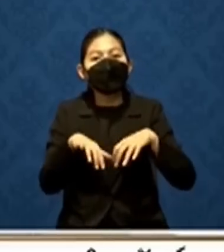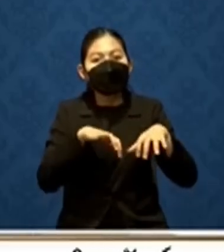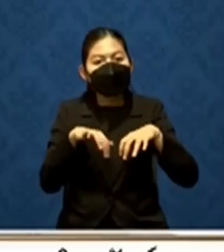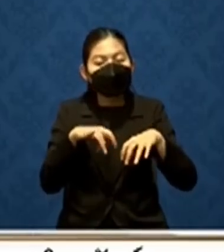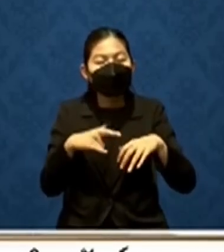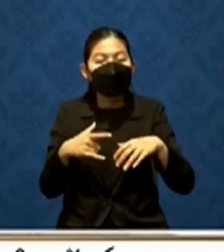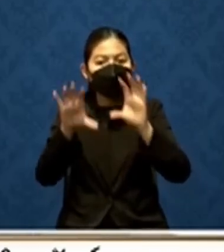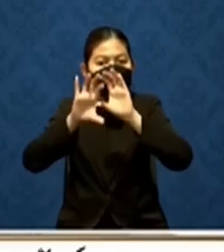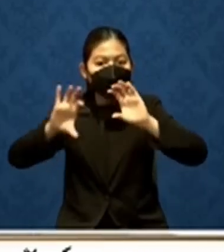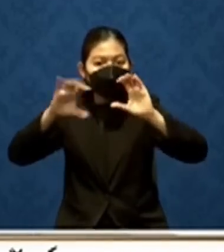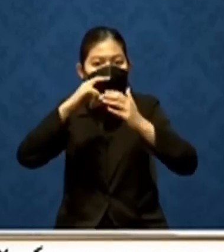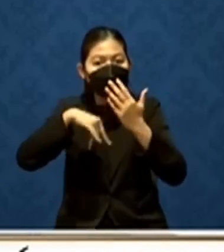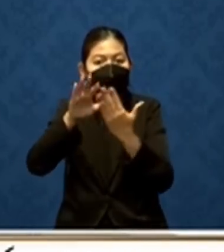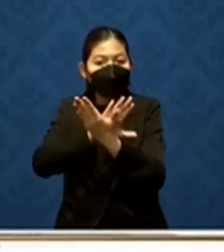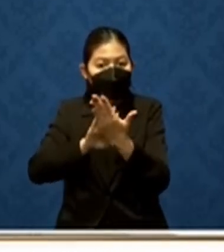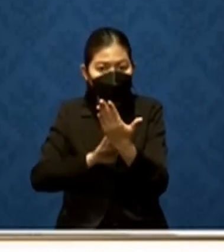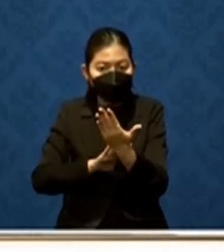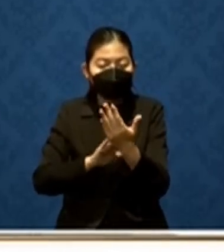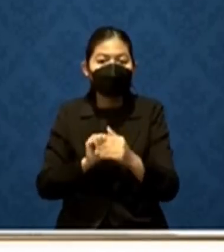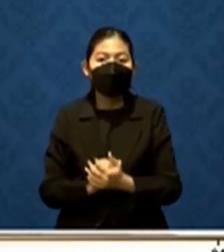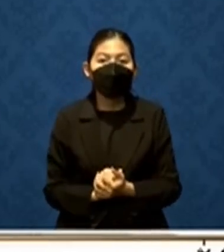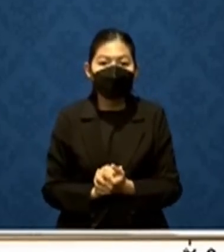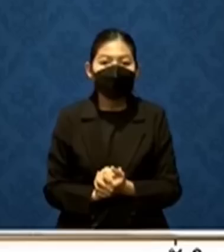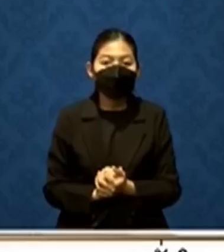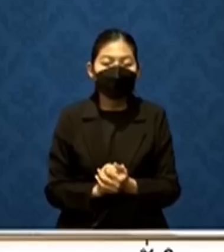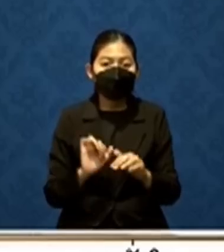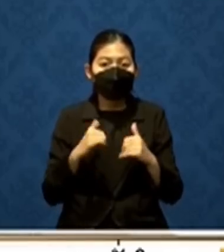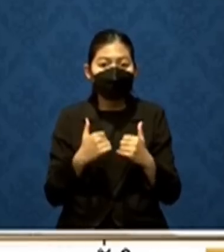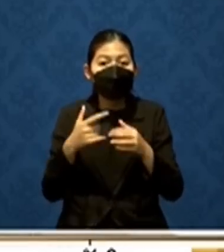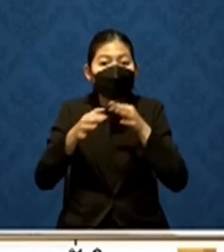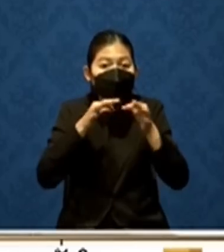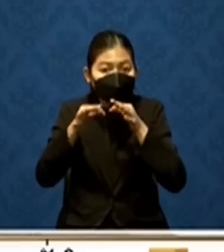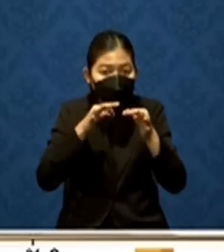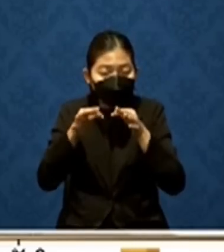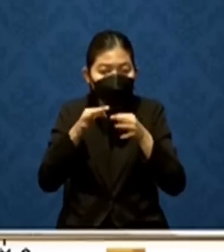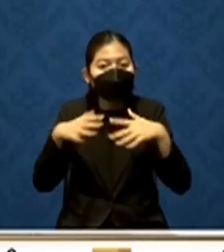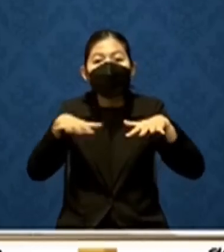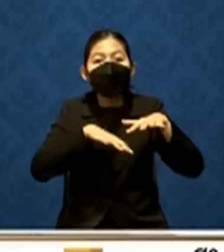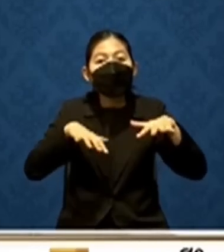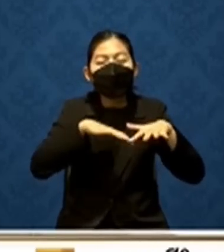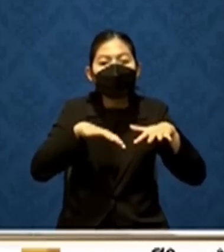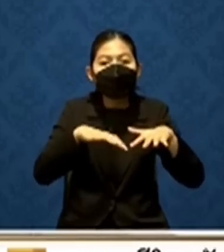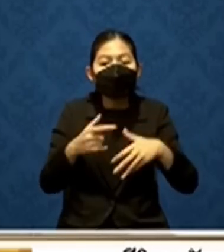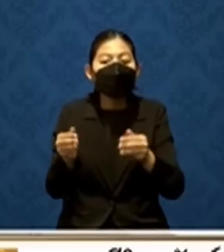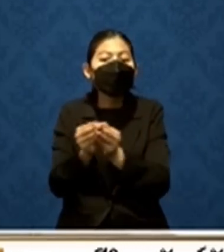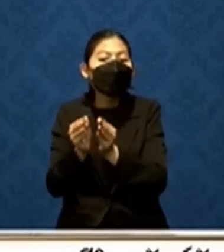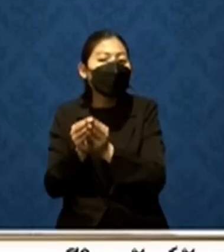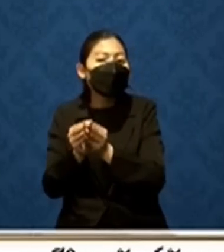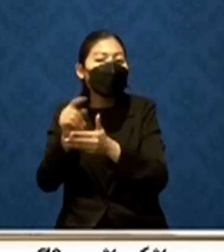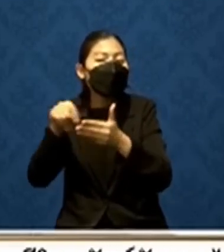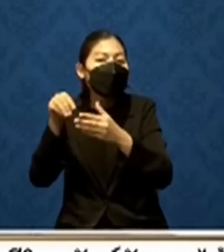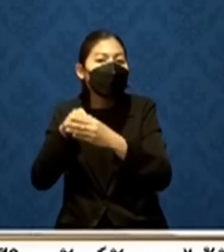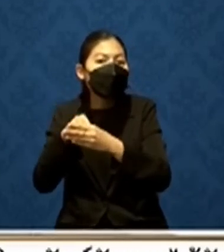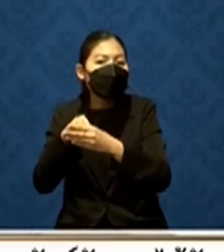แผ่นดินโดยเฉพาะการอภิปรายไปทั่วไปเพื่อลงมติไม่ไว้วาง